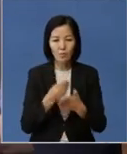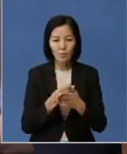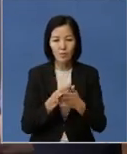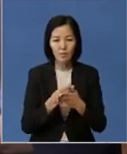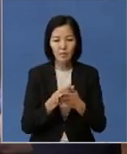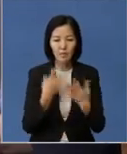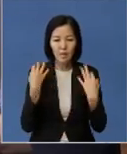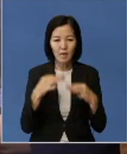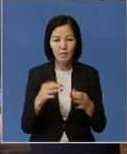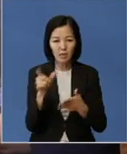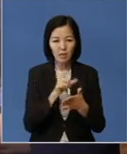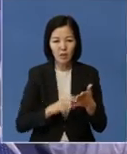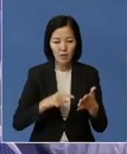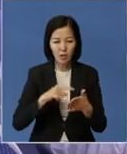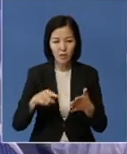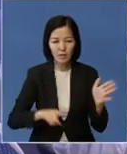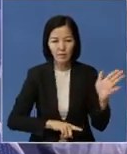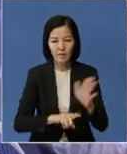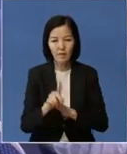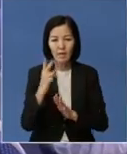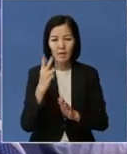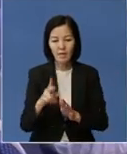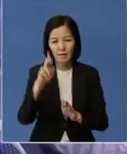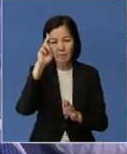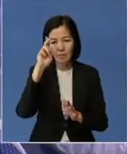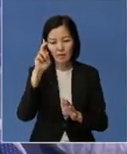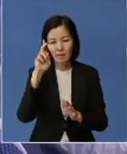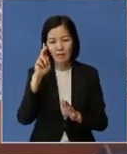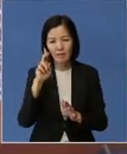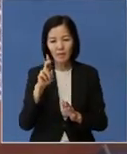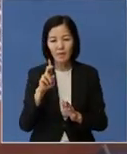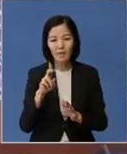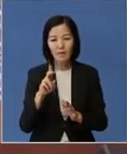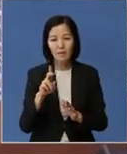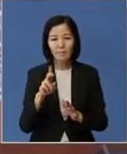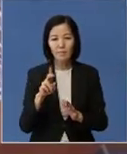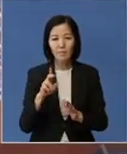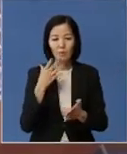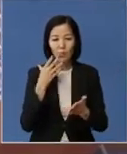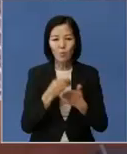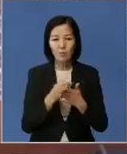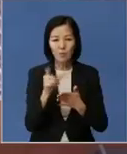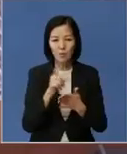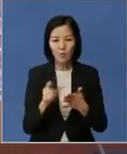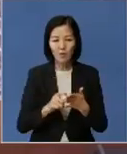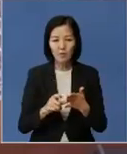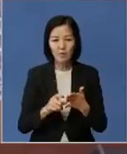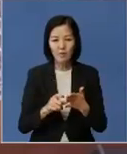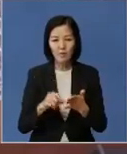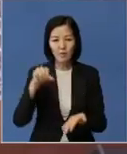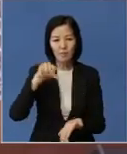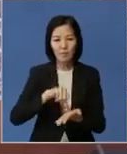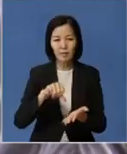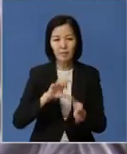рухын жырға қосты. Қос елдің телқоңыр атанған арқалы ақын әне сондай отты жырларын кеш басында